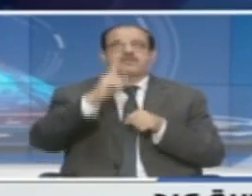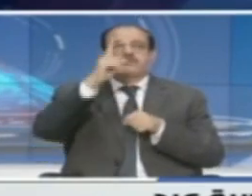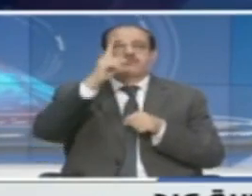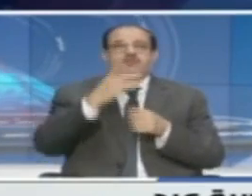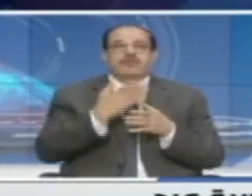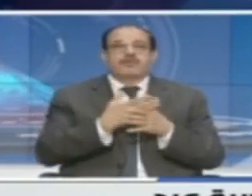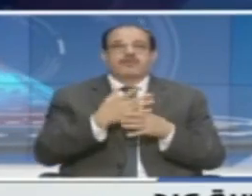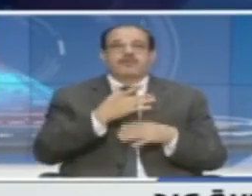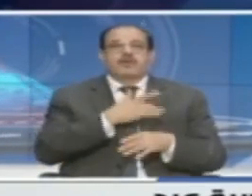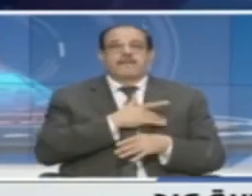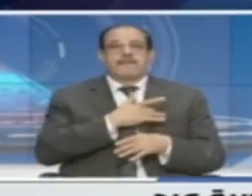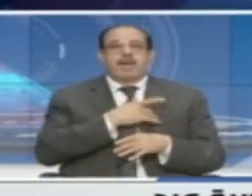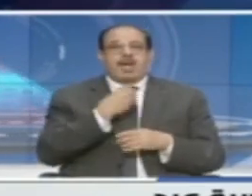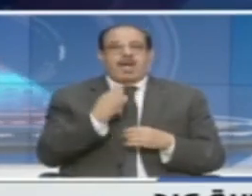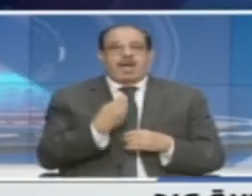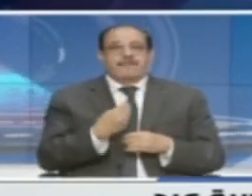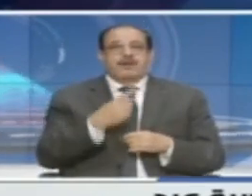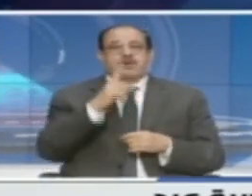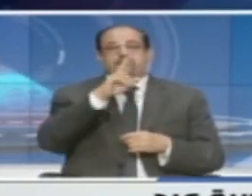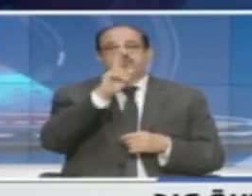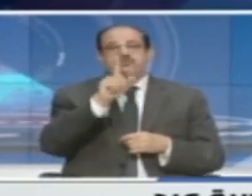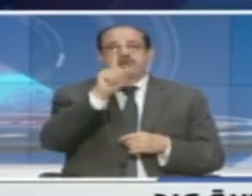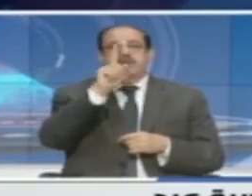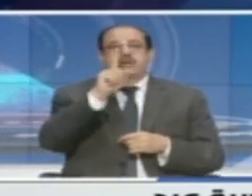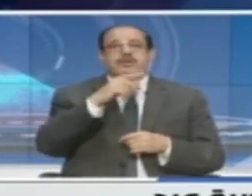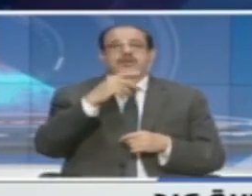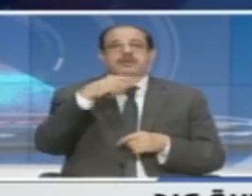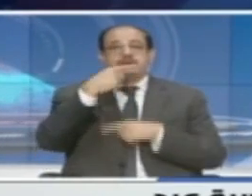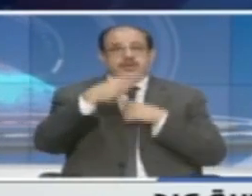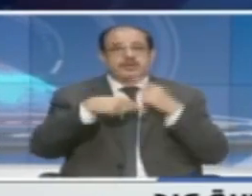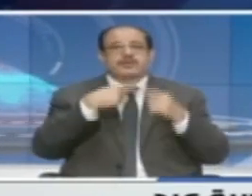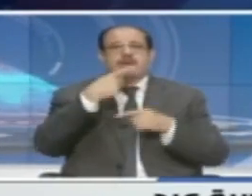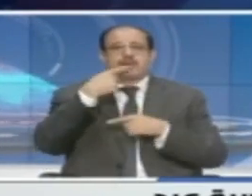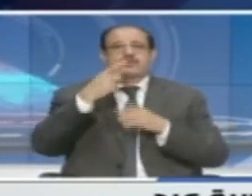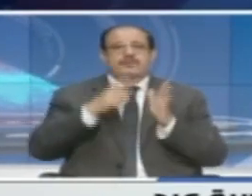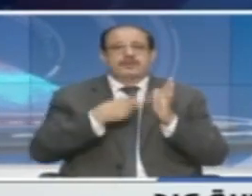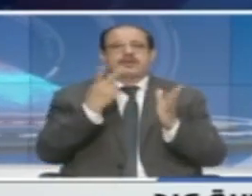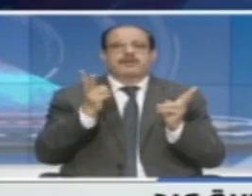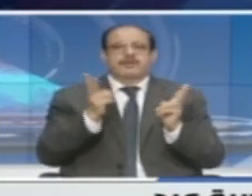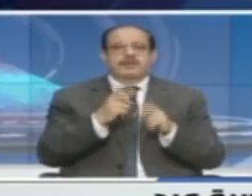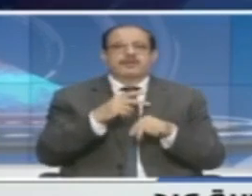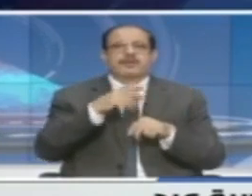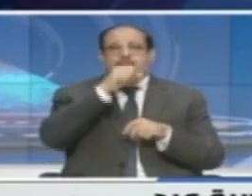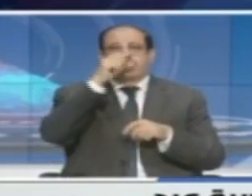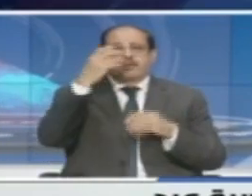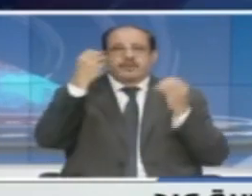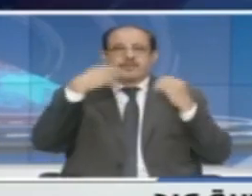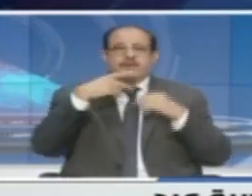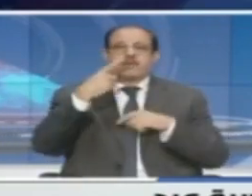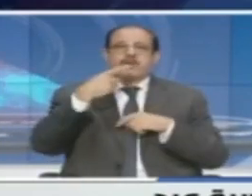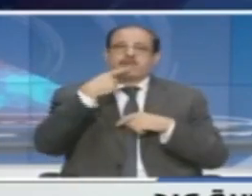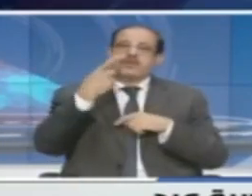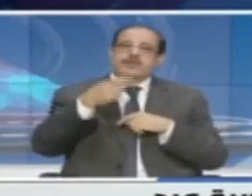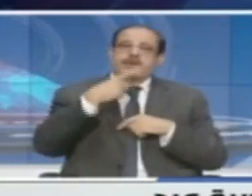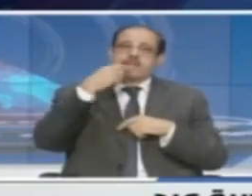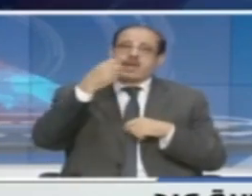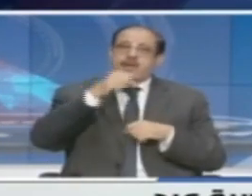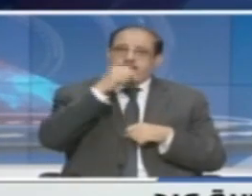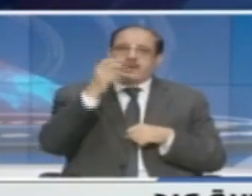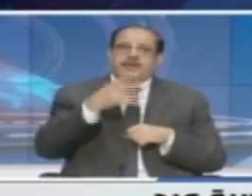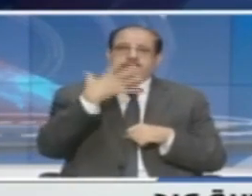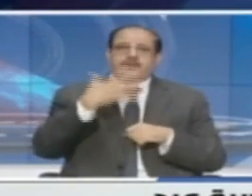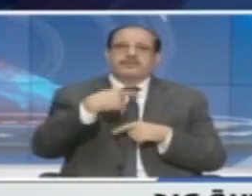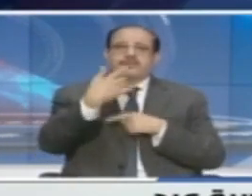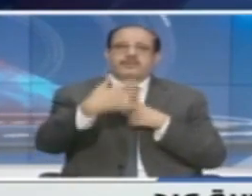والإيثار والمحبة، راجيا من الله عز وجل أن يعيد هذه المناسبة الكريمة بالخير واليمن والبركات على الجميع،